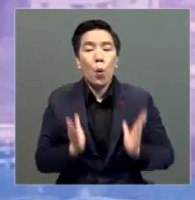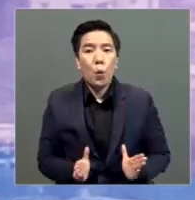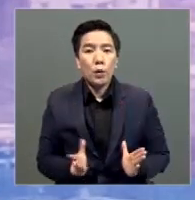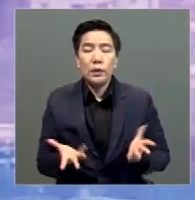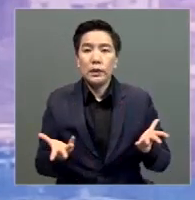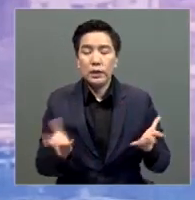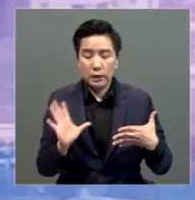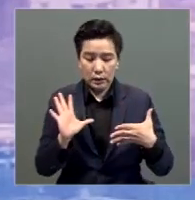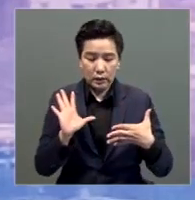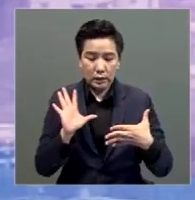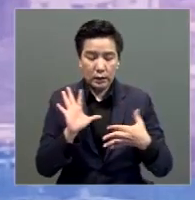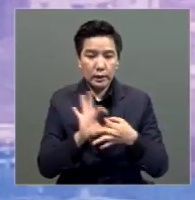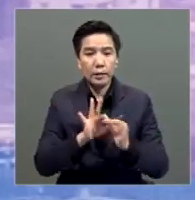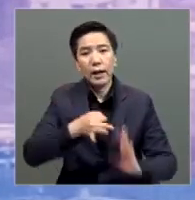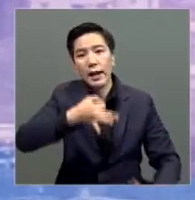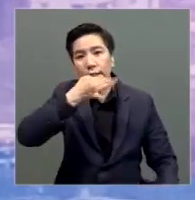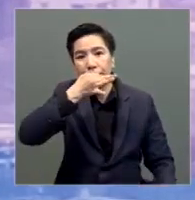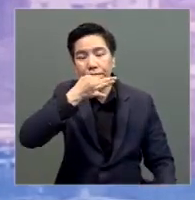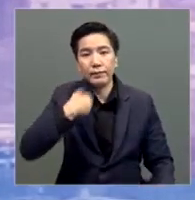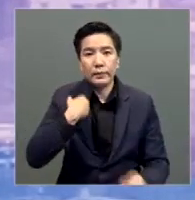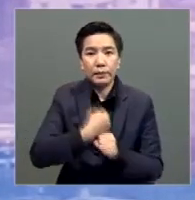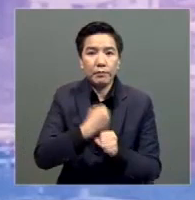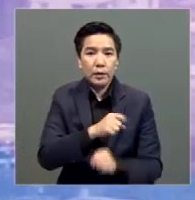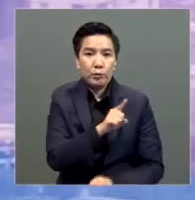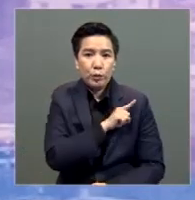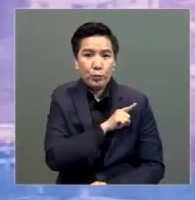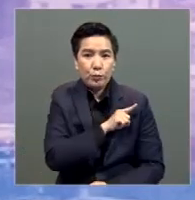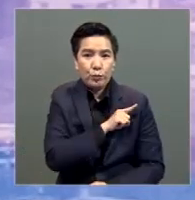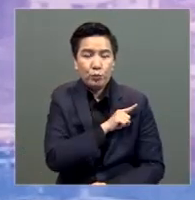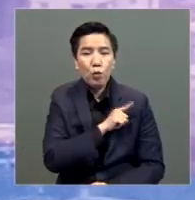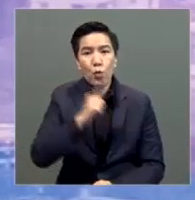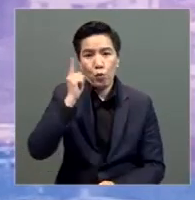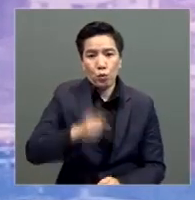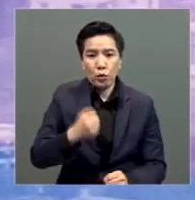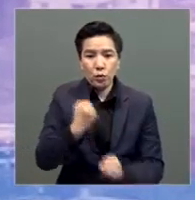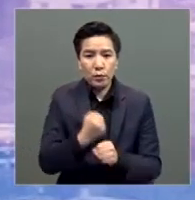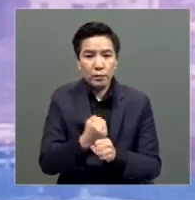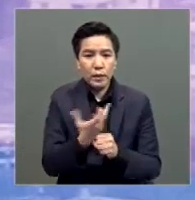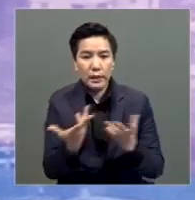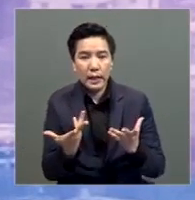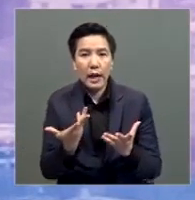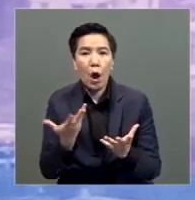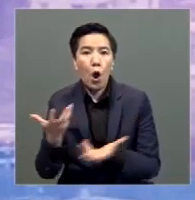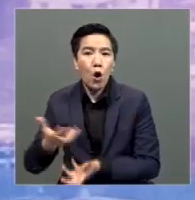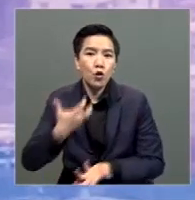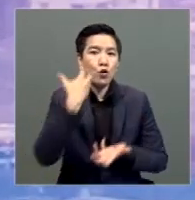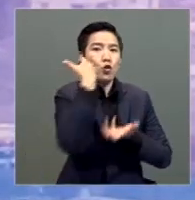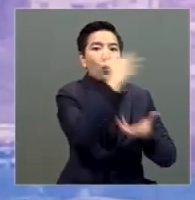มีอาชีพหรือมีหน้าที่ที่จะต้องทำการ